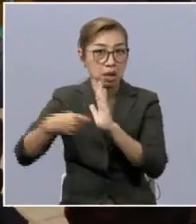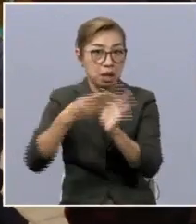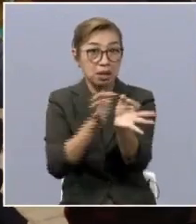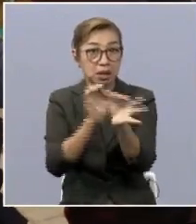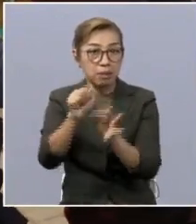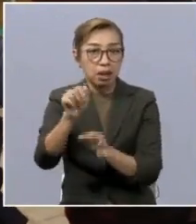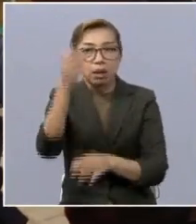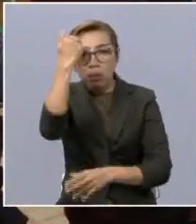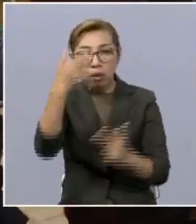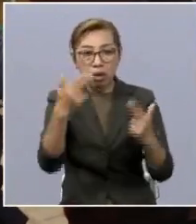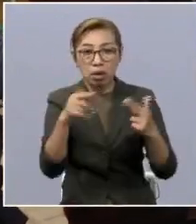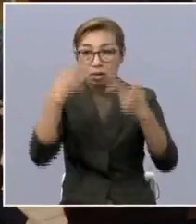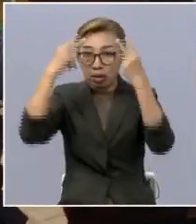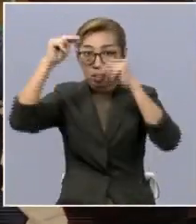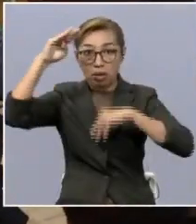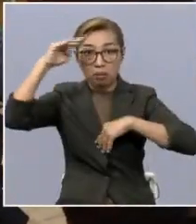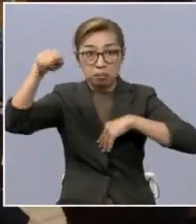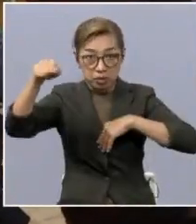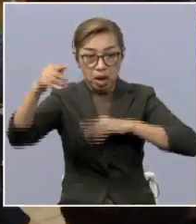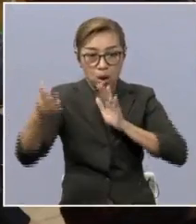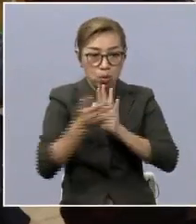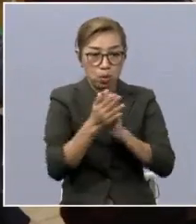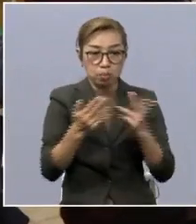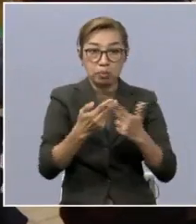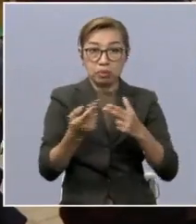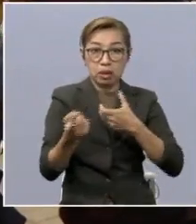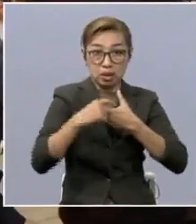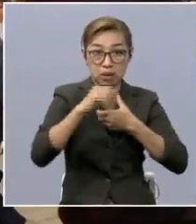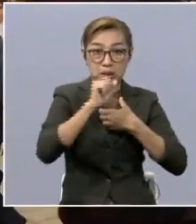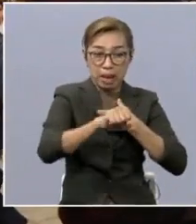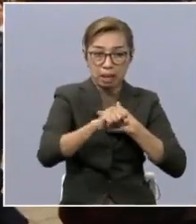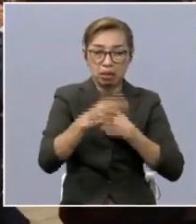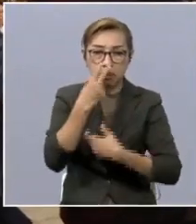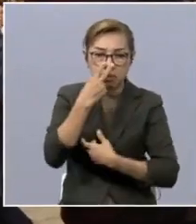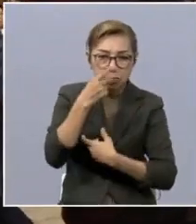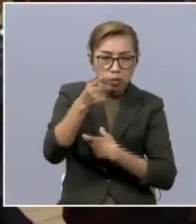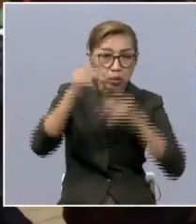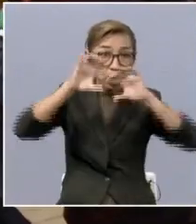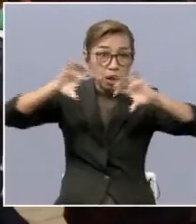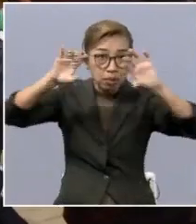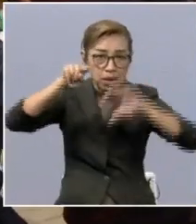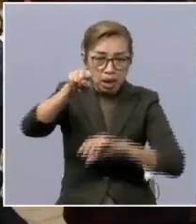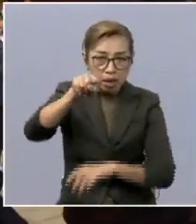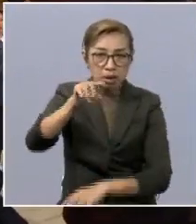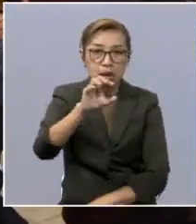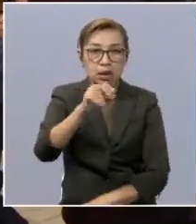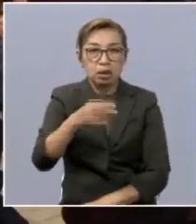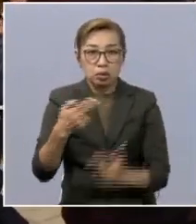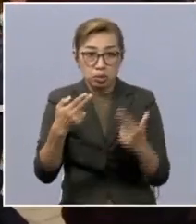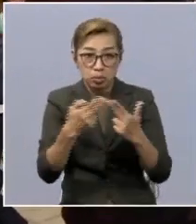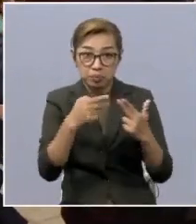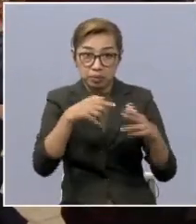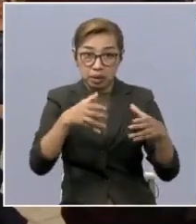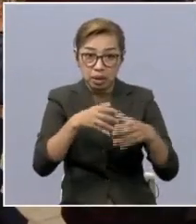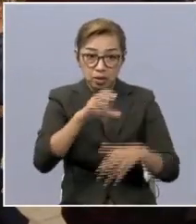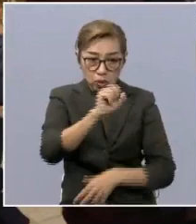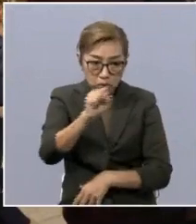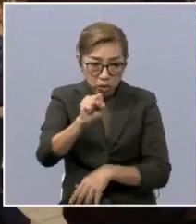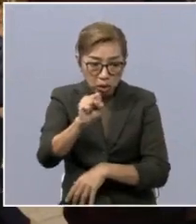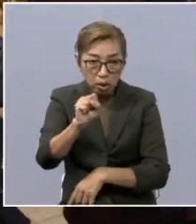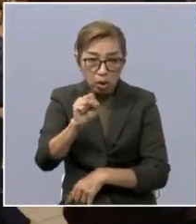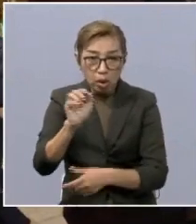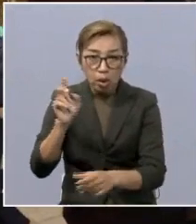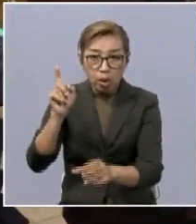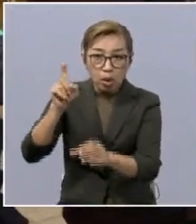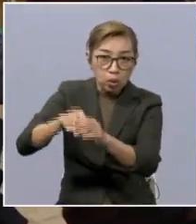สมาชิกรวมไทยสร้างชาติแล้วก็ในสภาตอนนี้ถ้าจะดูว่ามีส.ส.ของพรรครวมไทยสร้างชาติไหมจริงๆก็มีอยู่หนึ่งคนนะฮะที่เป็น